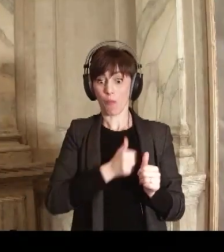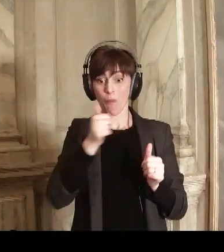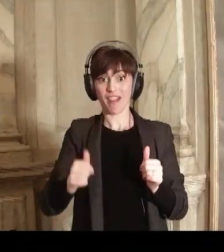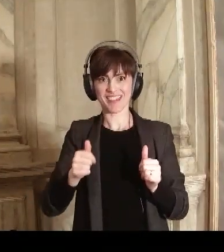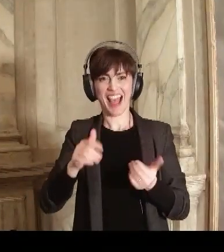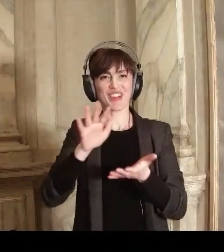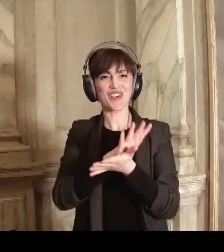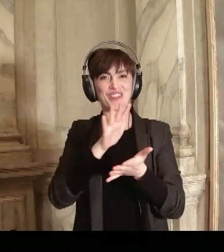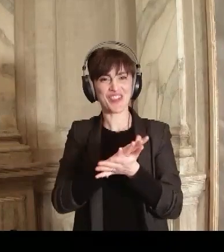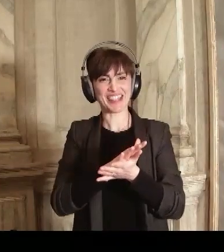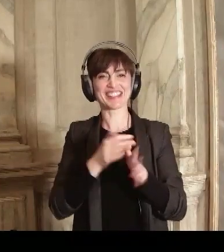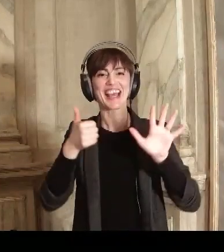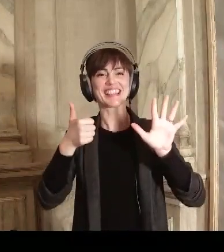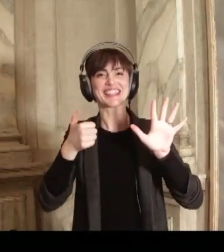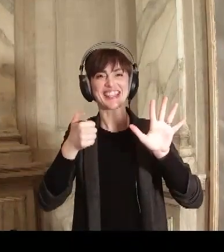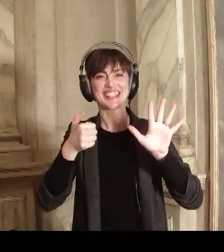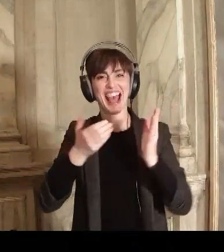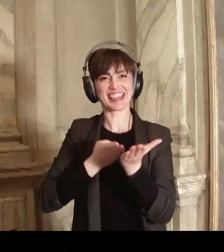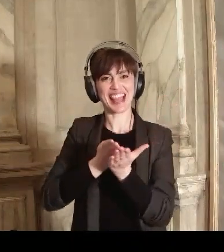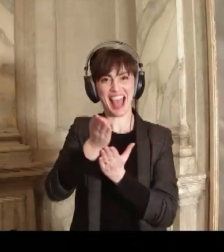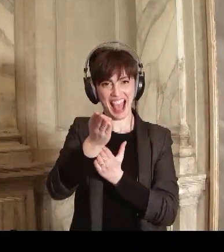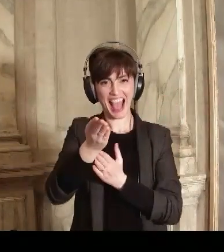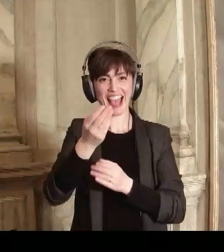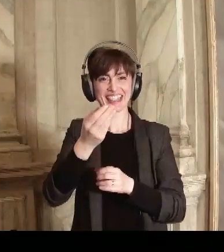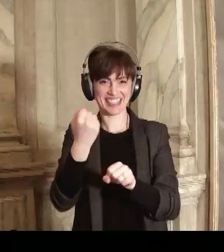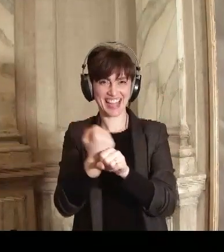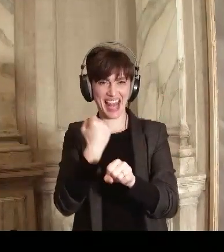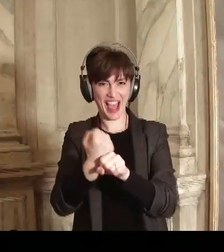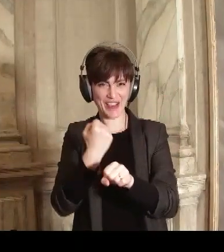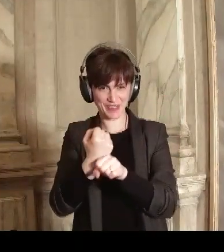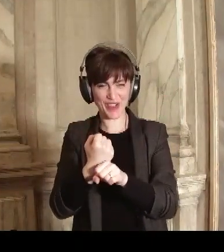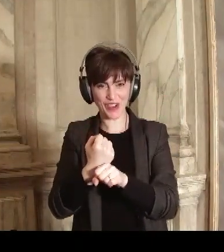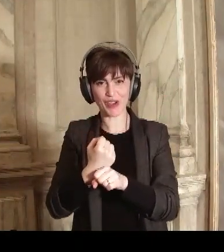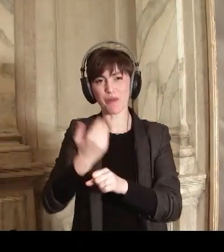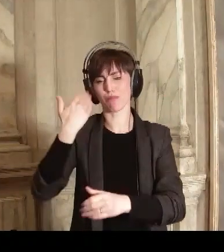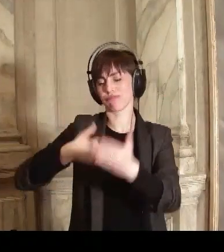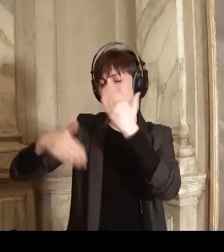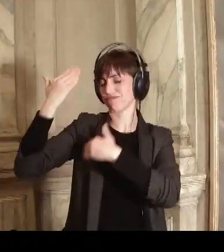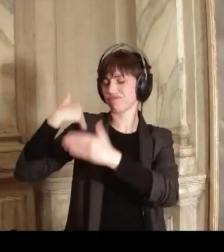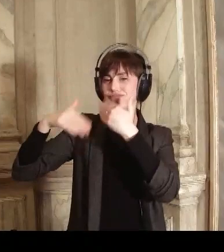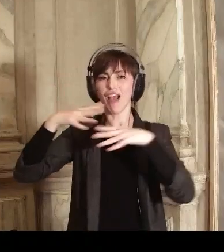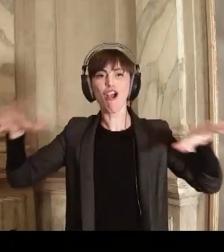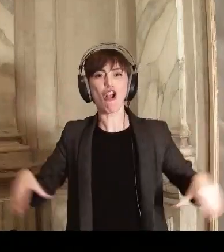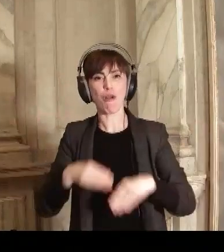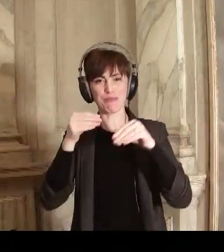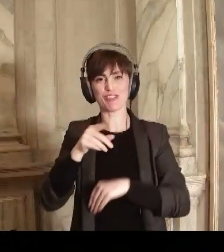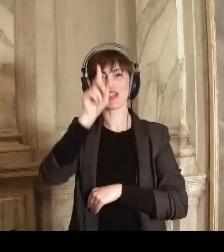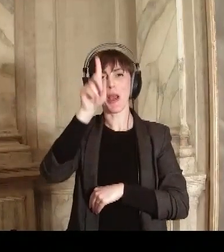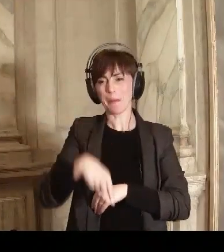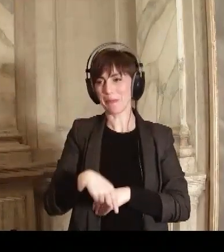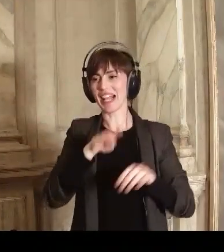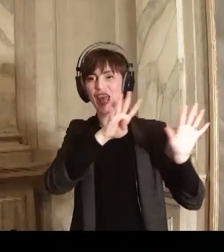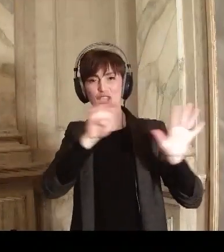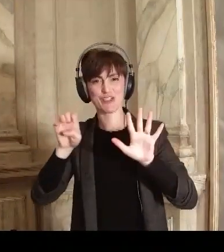Musica nel lontano 1963 e realizzerà una performance live dove elabora il suo